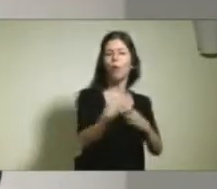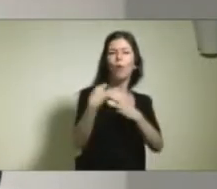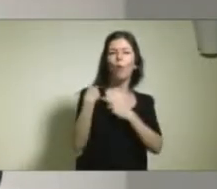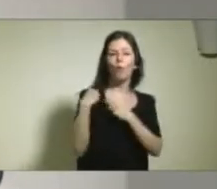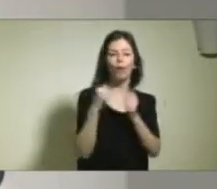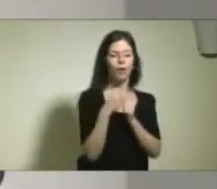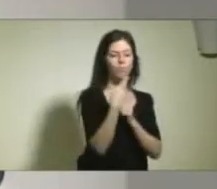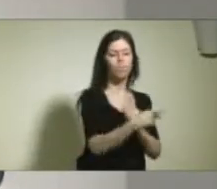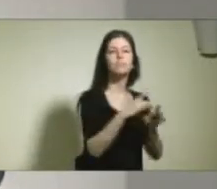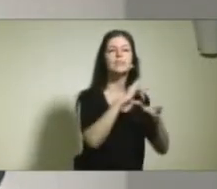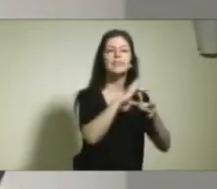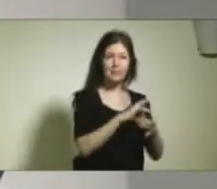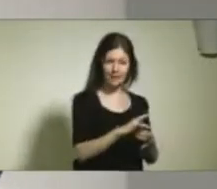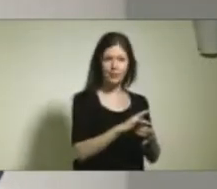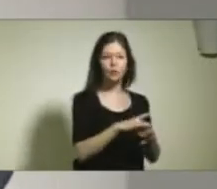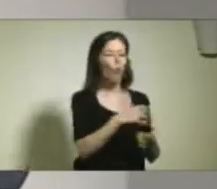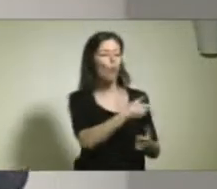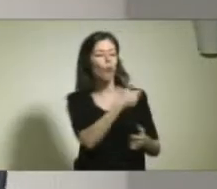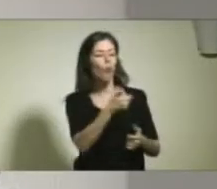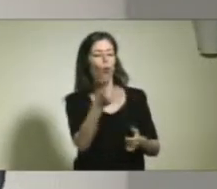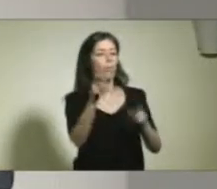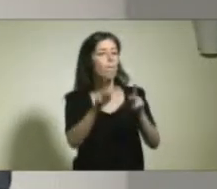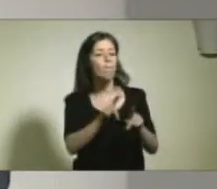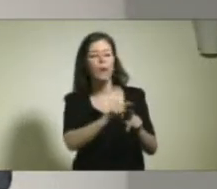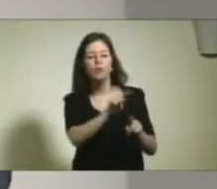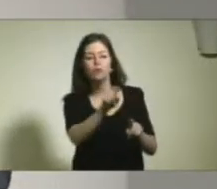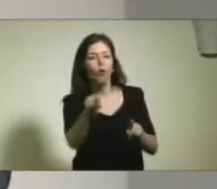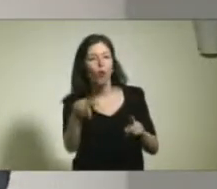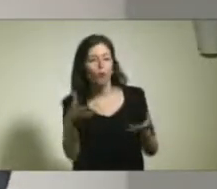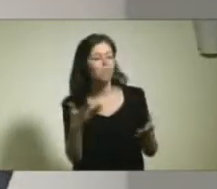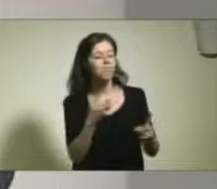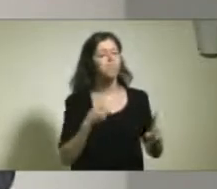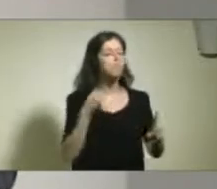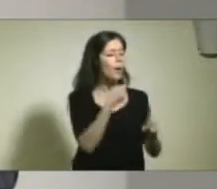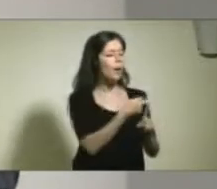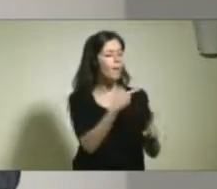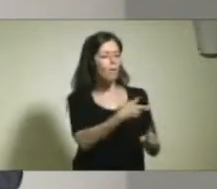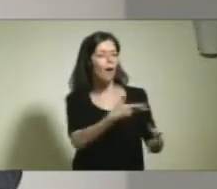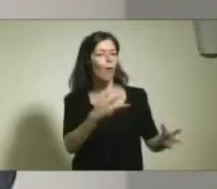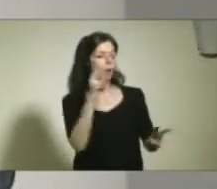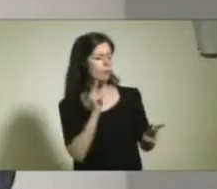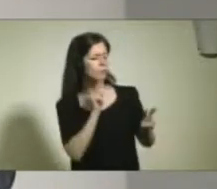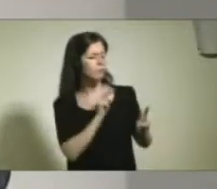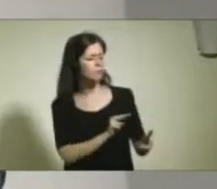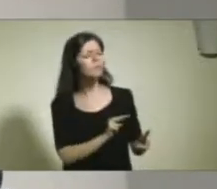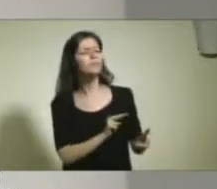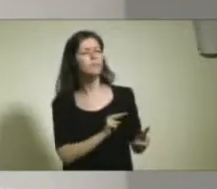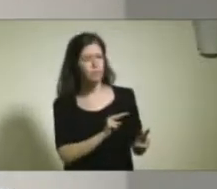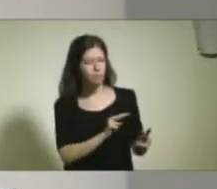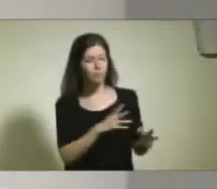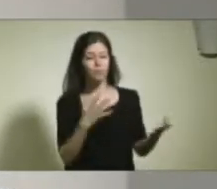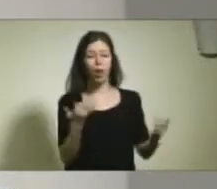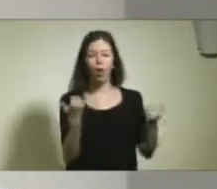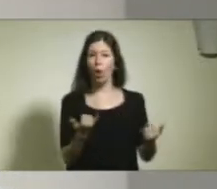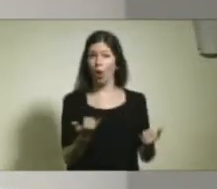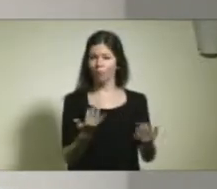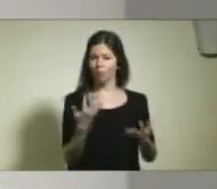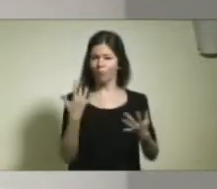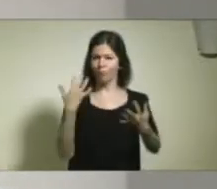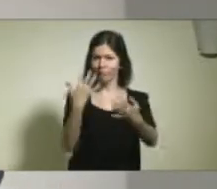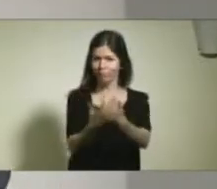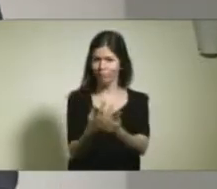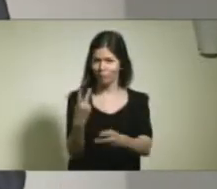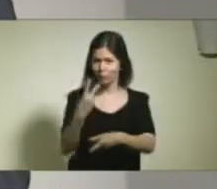du syndicat et d'autres personnes. Donc, voir cet impact-là. Donc, on avait pensé faire une table